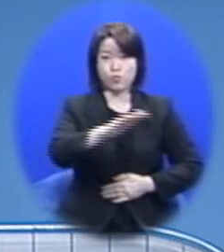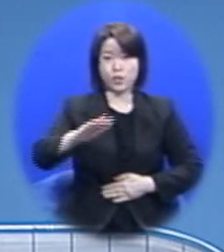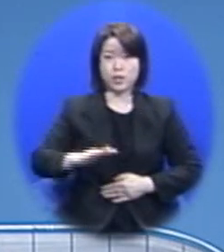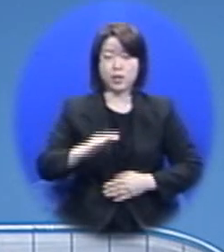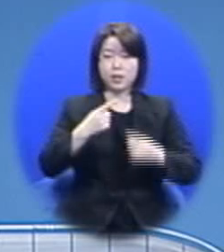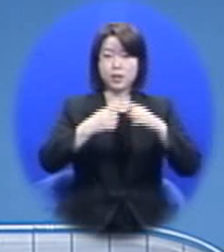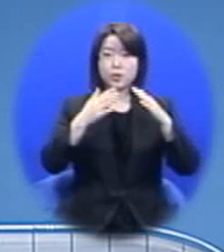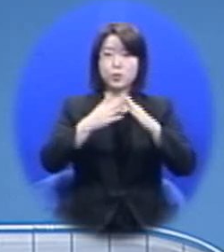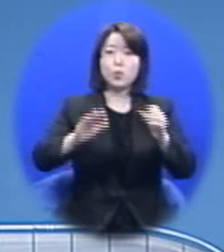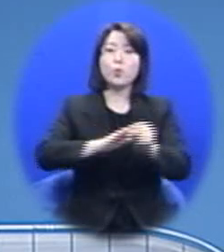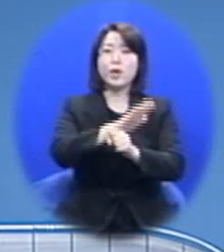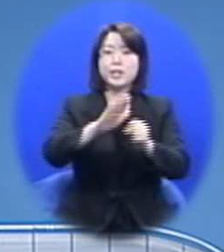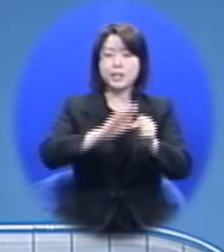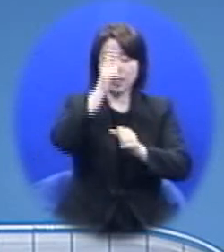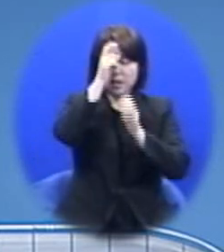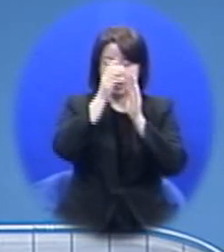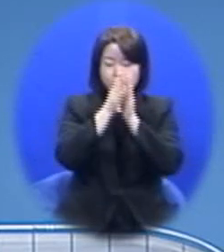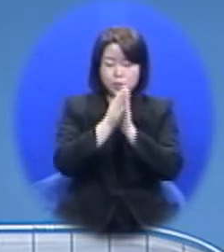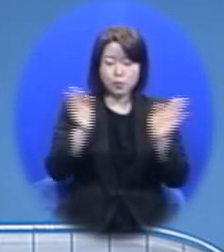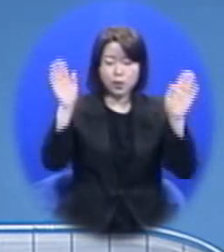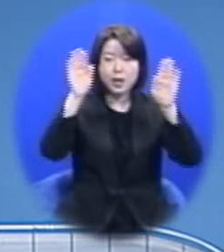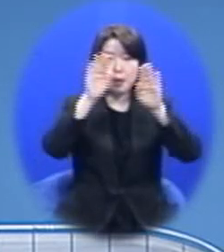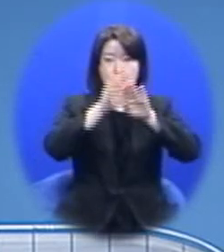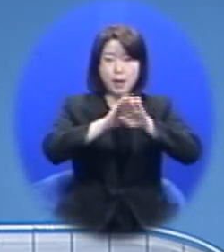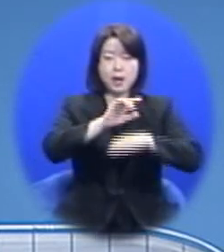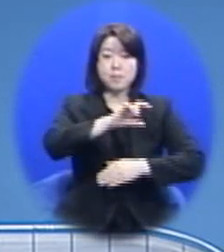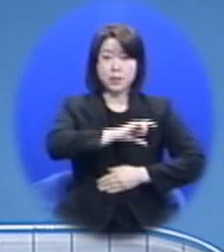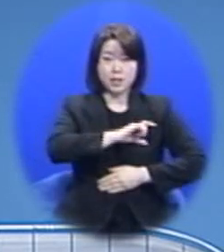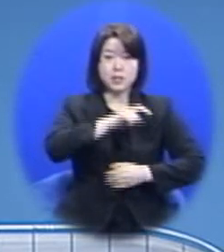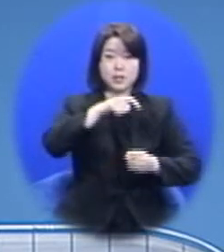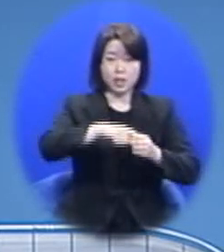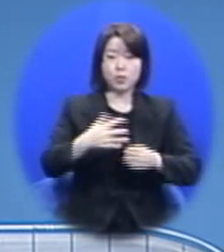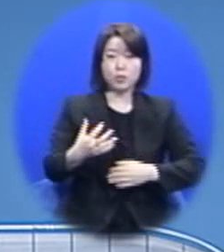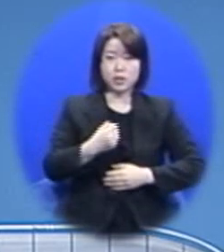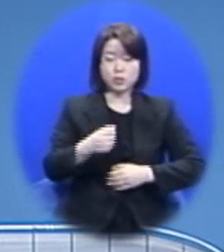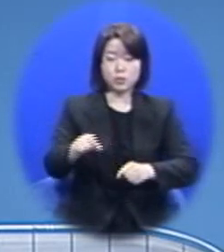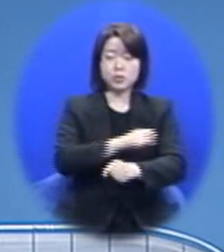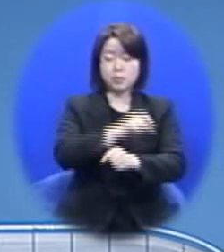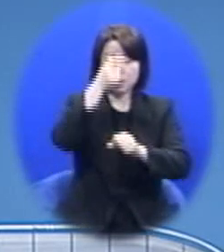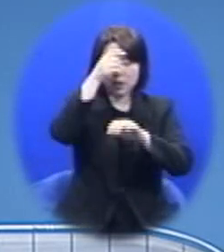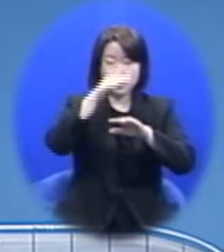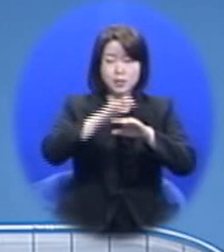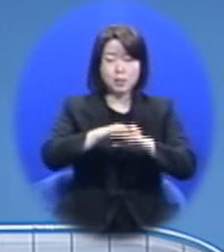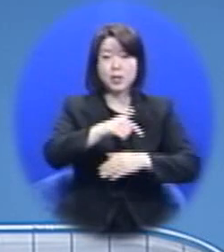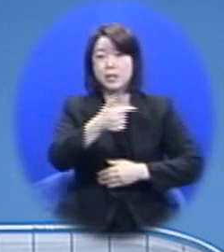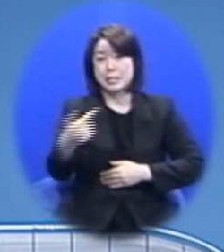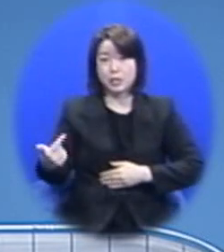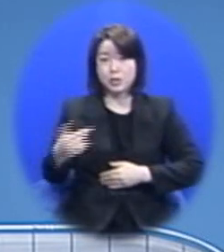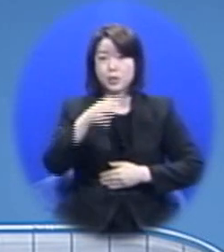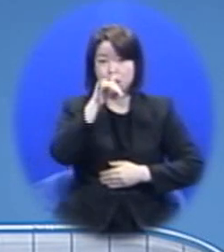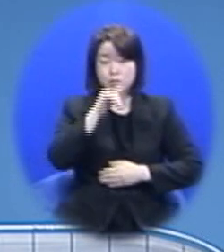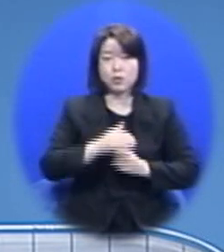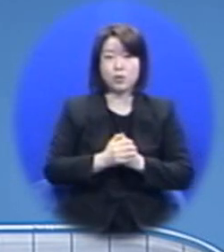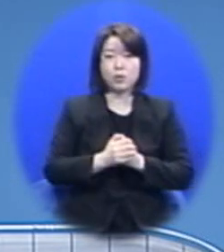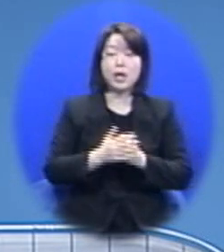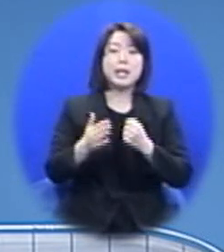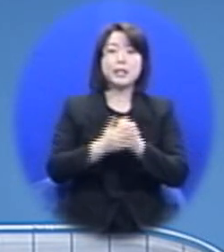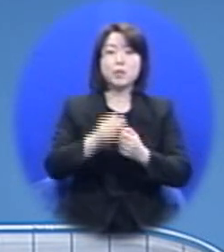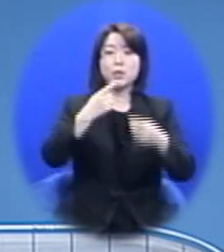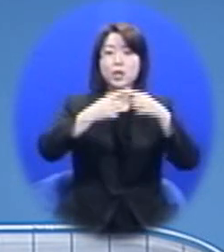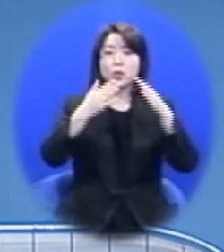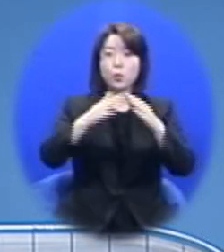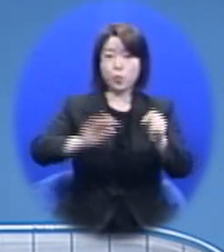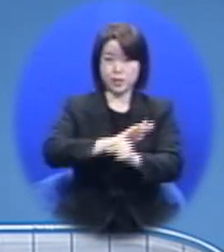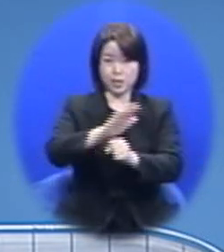교회 사랑 기도의 밤이라고 하는 특별한 예배를 저녁에 드리려고 하는데, 그래서 교회를 사랑하는